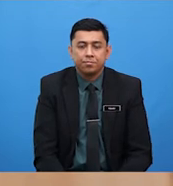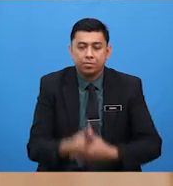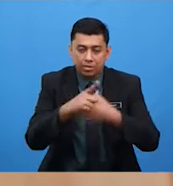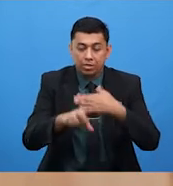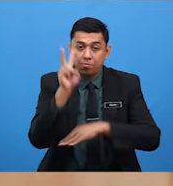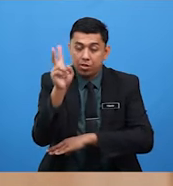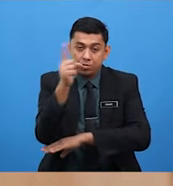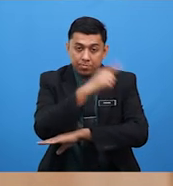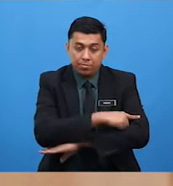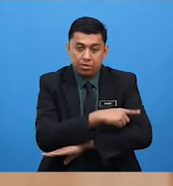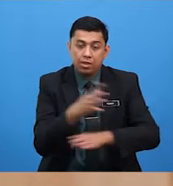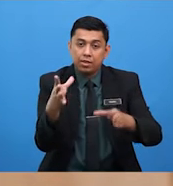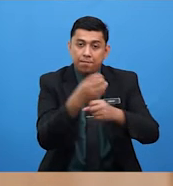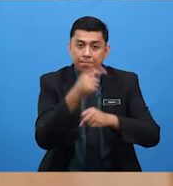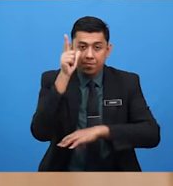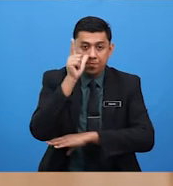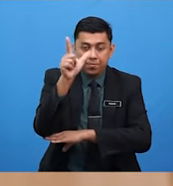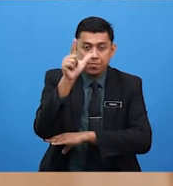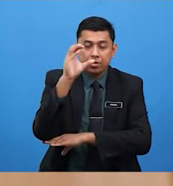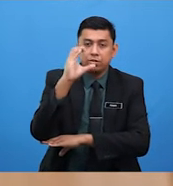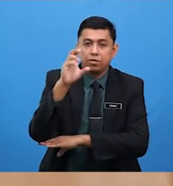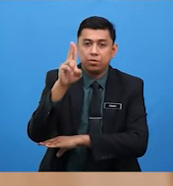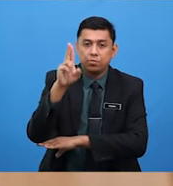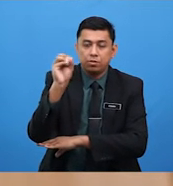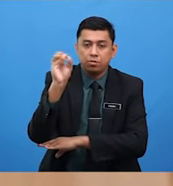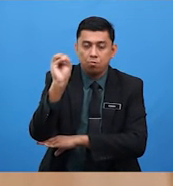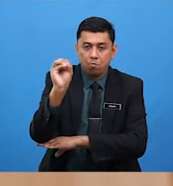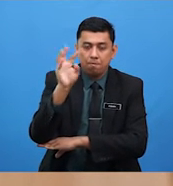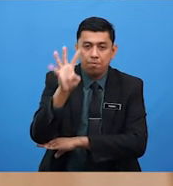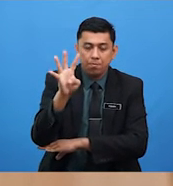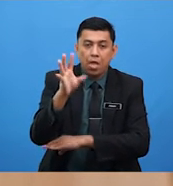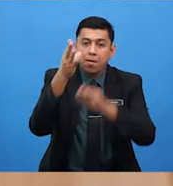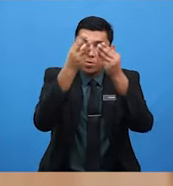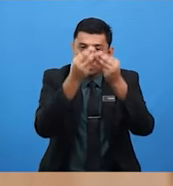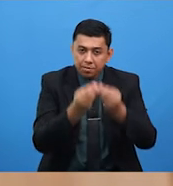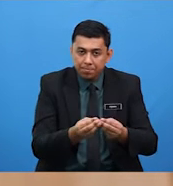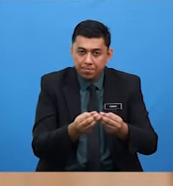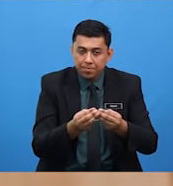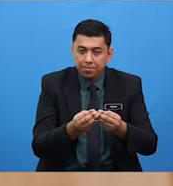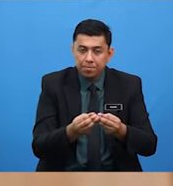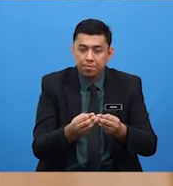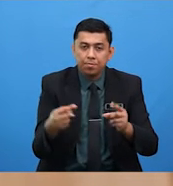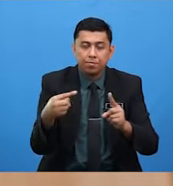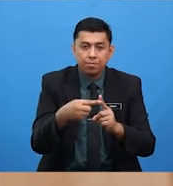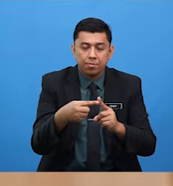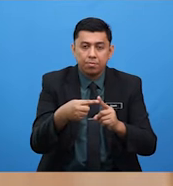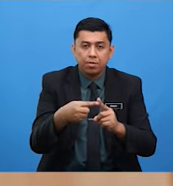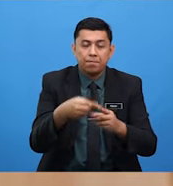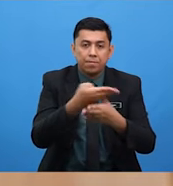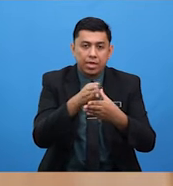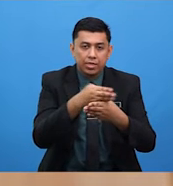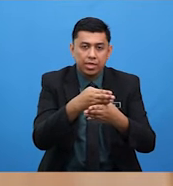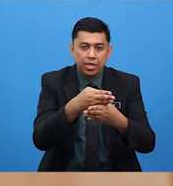Selepas 2 hari, kita dapat melihat habro kuplung 2 sulfat telah meresap ke ke bahagian